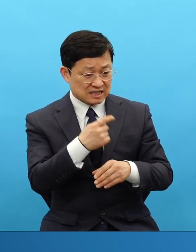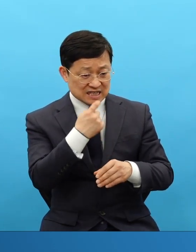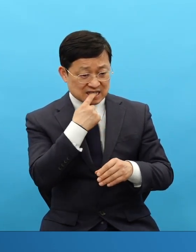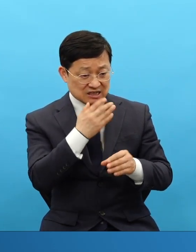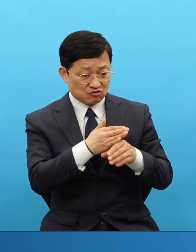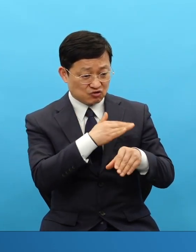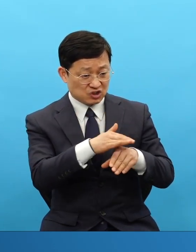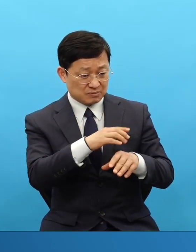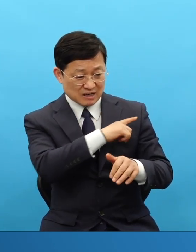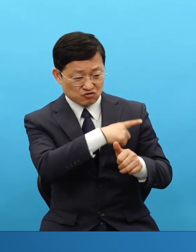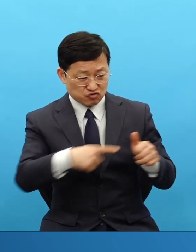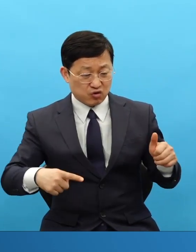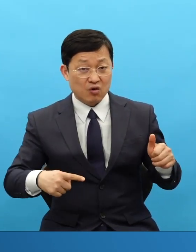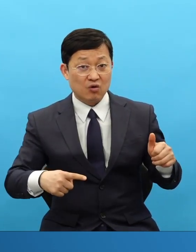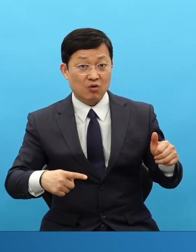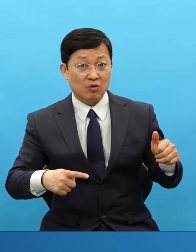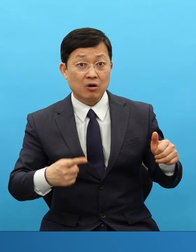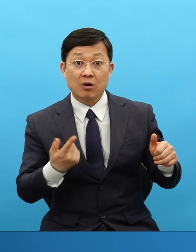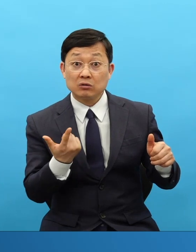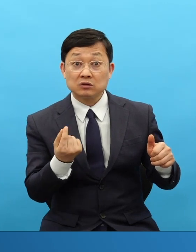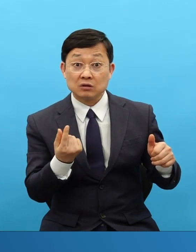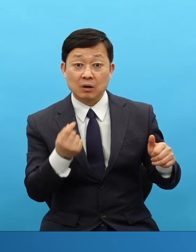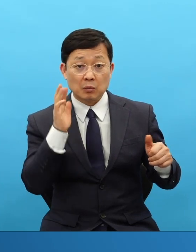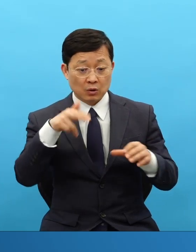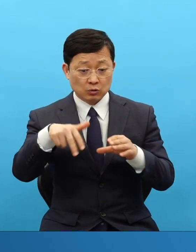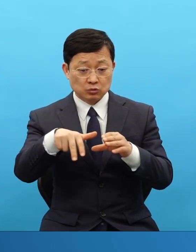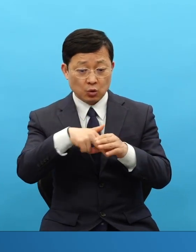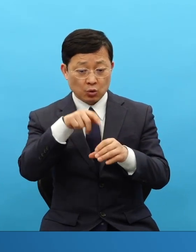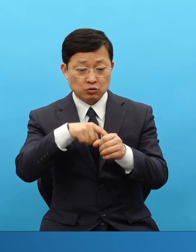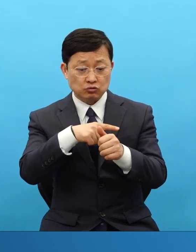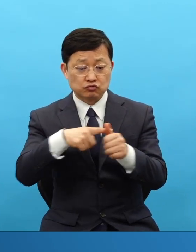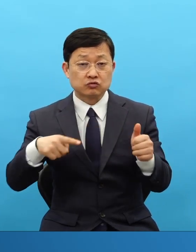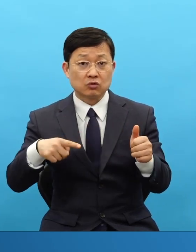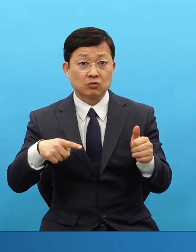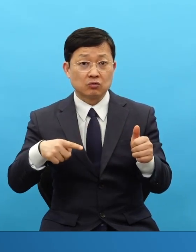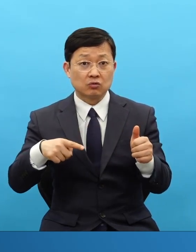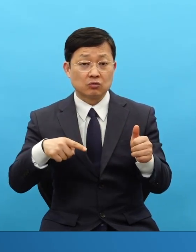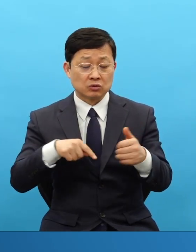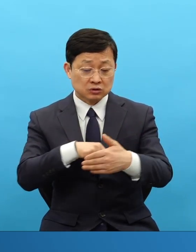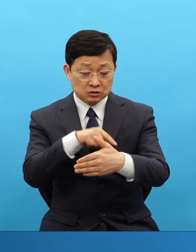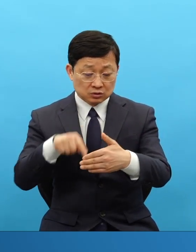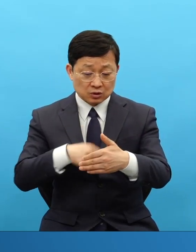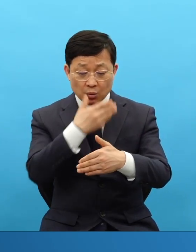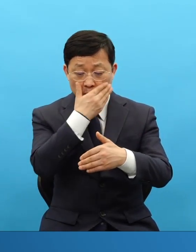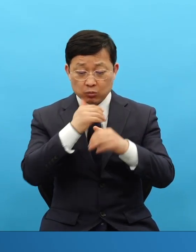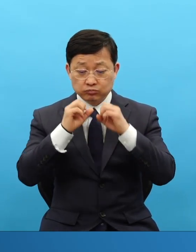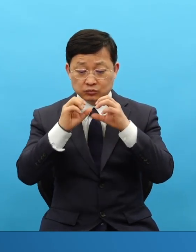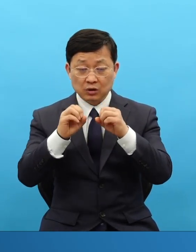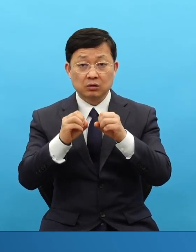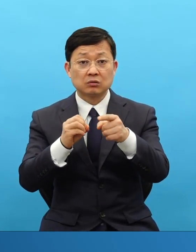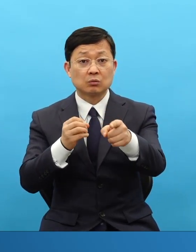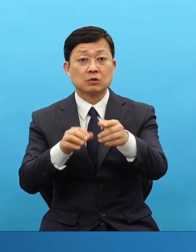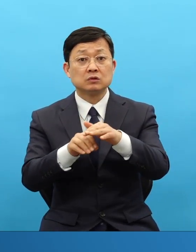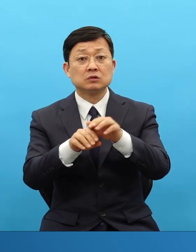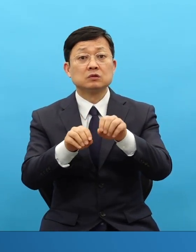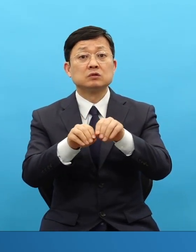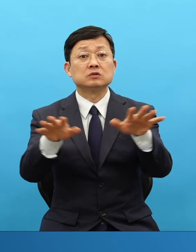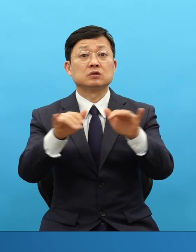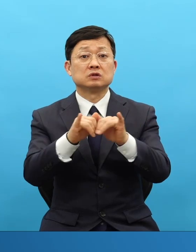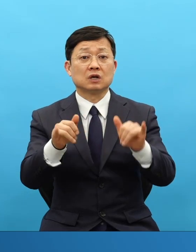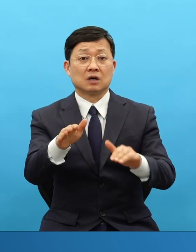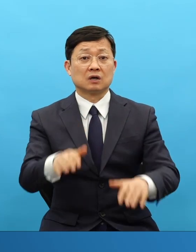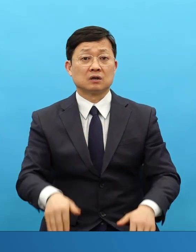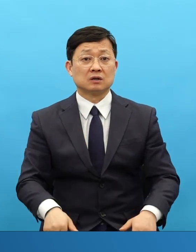속에 여러분이 보험 전에 된다니까요 이념